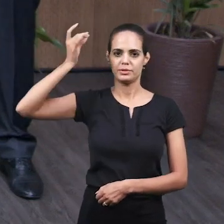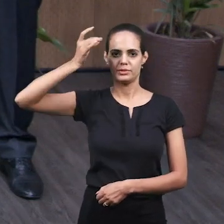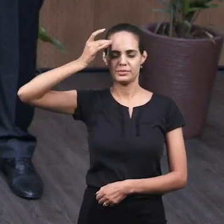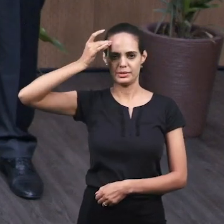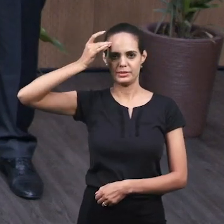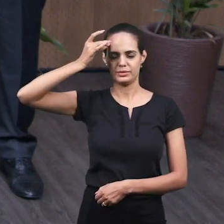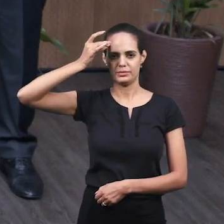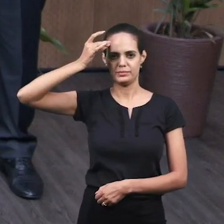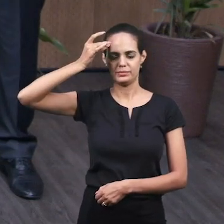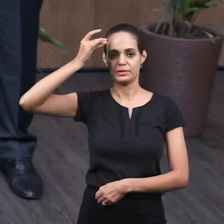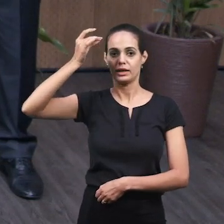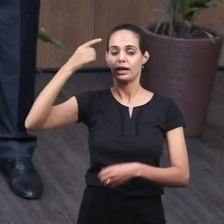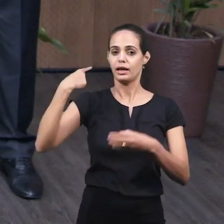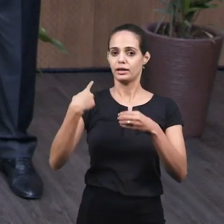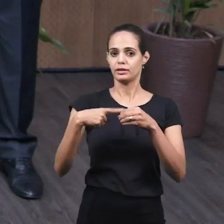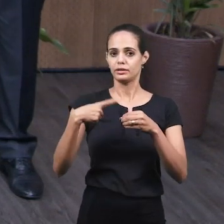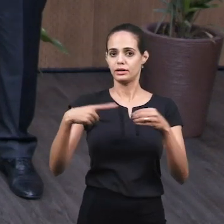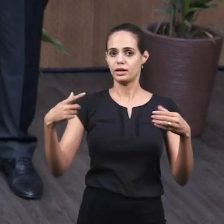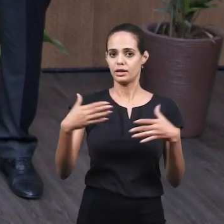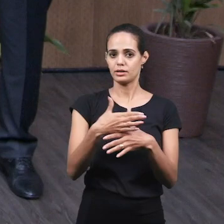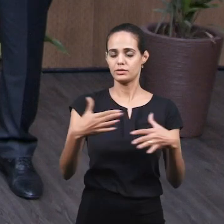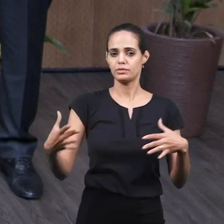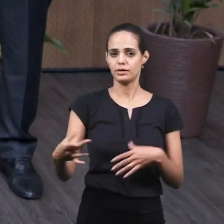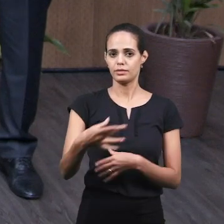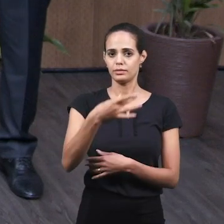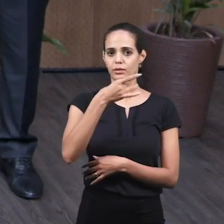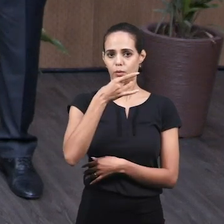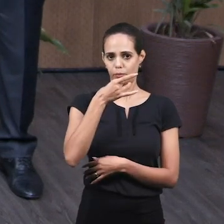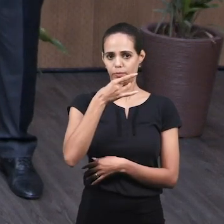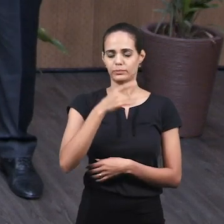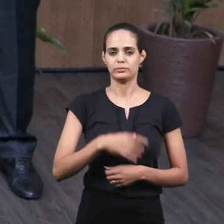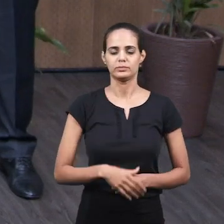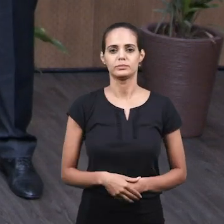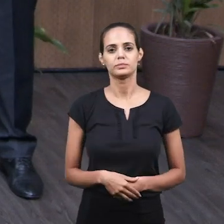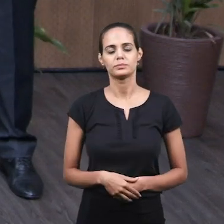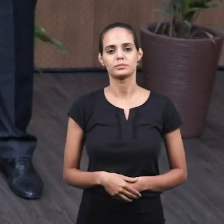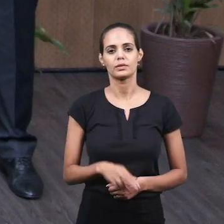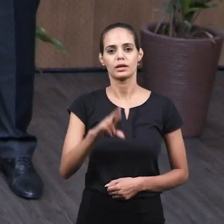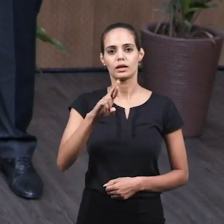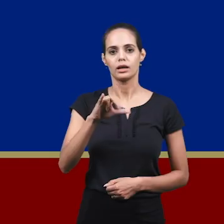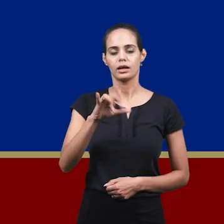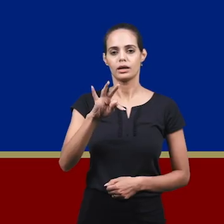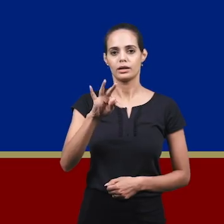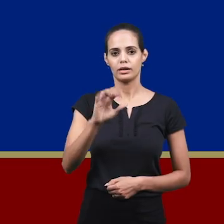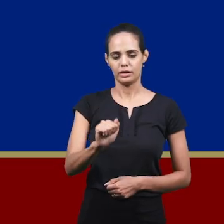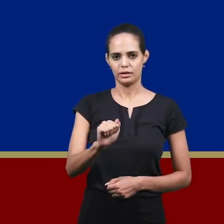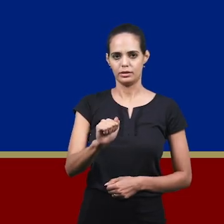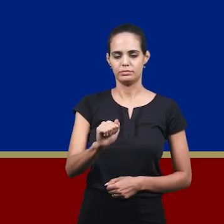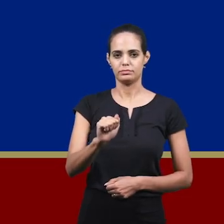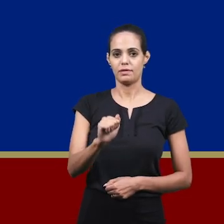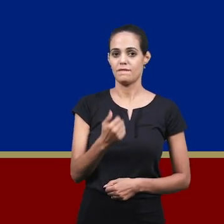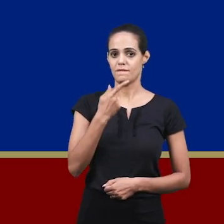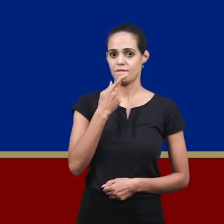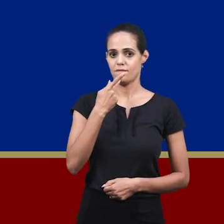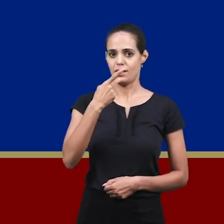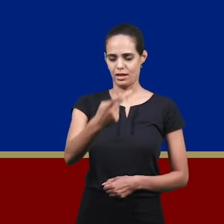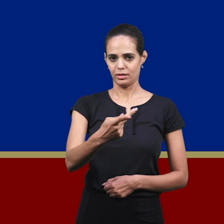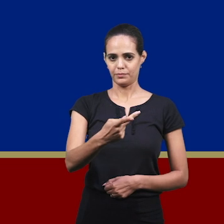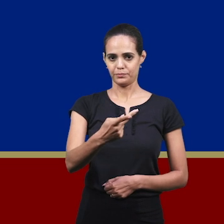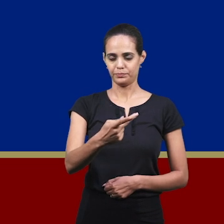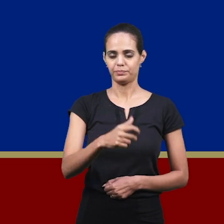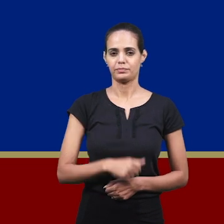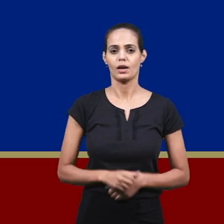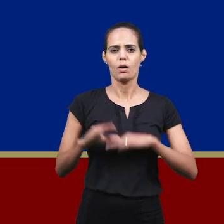la ville de Cachoeiro de Itapemirim, envoyée par Rita Almeida, qui nous a dit « L'enseignement